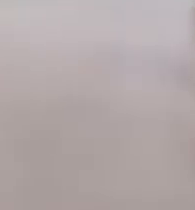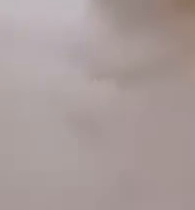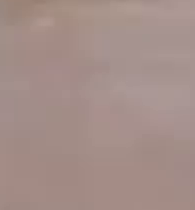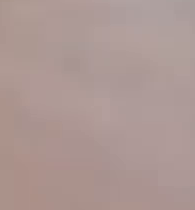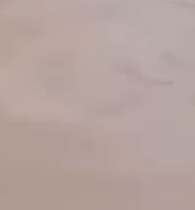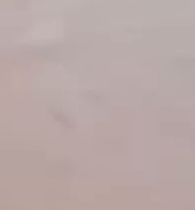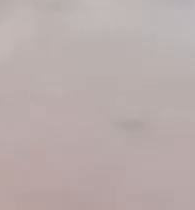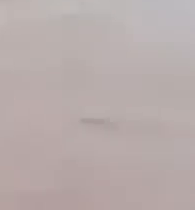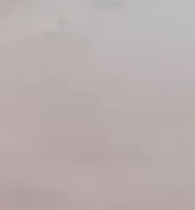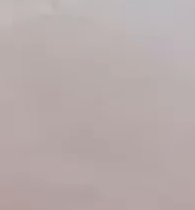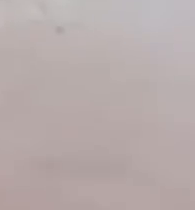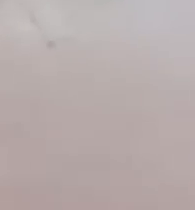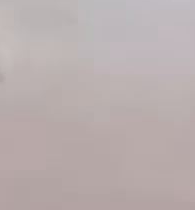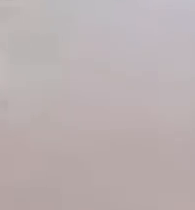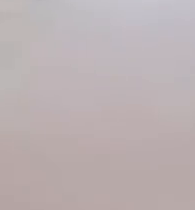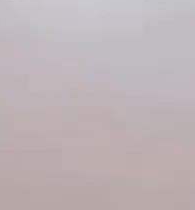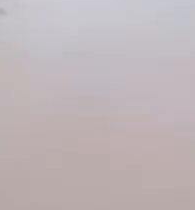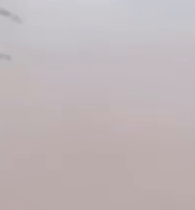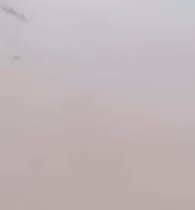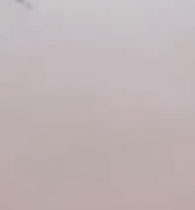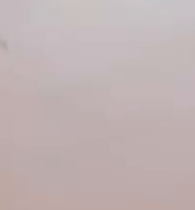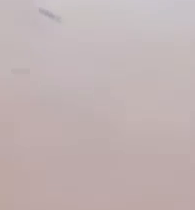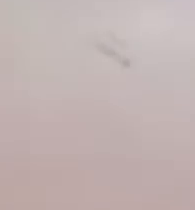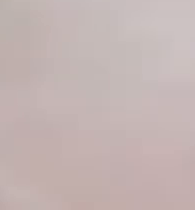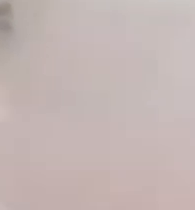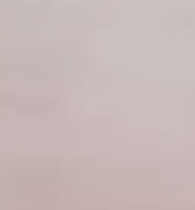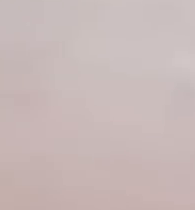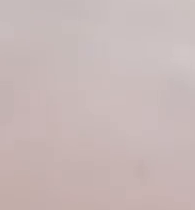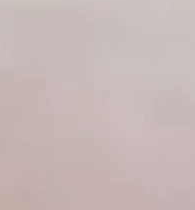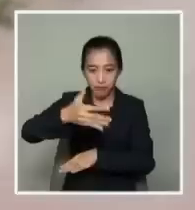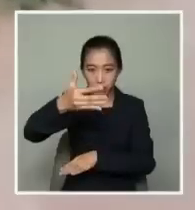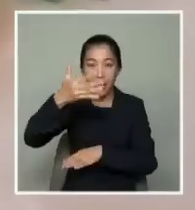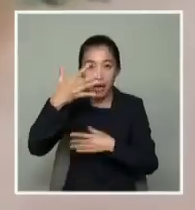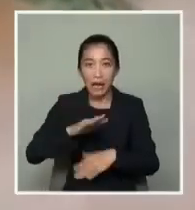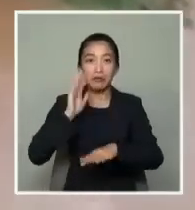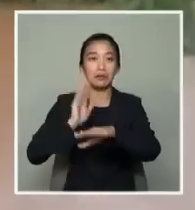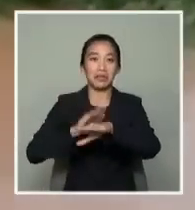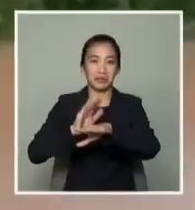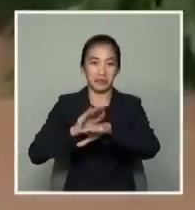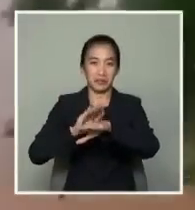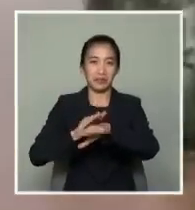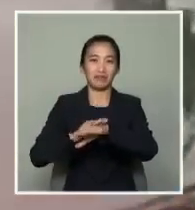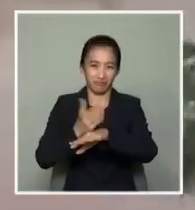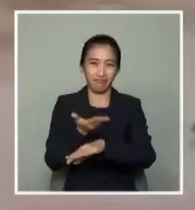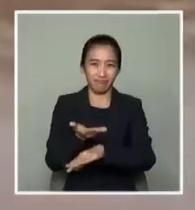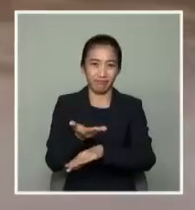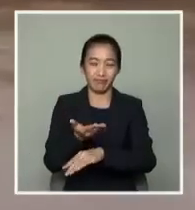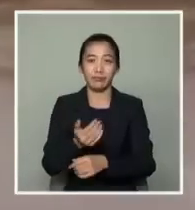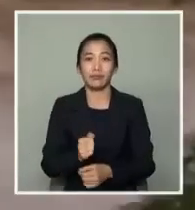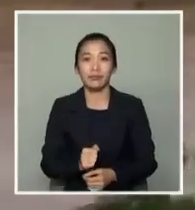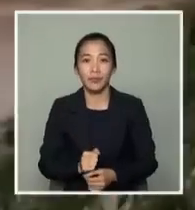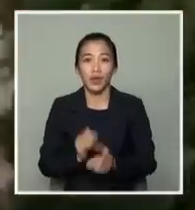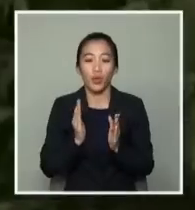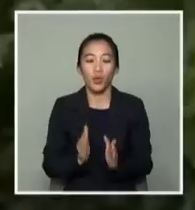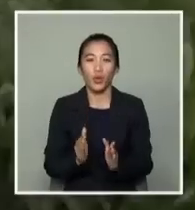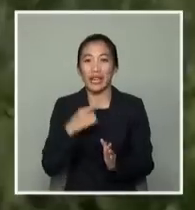เดี๋ยวไปดูคลิปพร้อมกับคำเตือนจากเหตุน้ำหลากค่ะเหตุการณ์นี้นี่ต้องบอกว่าเป็นอุทาหรณ์เตือนภัยได้เป็นอย่างดีเลยนะค